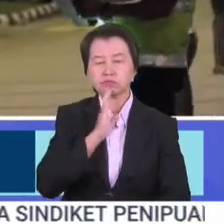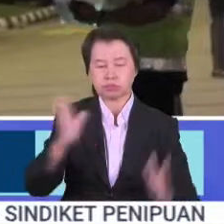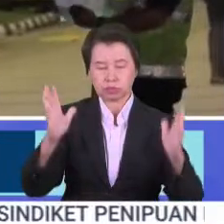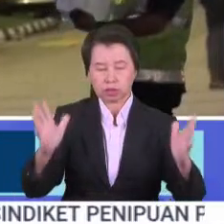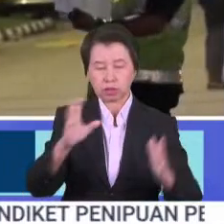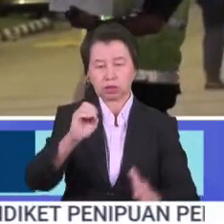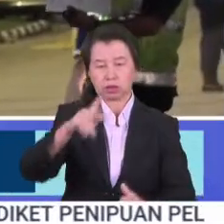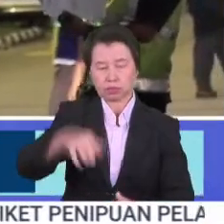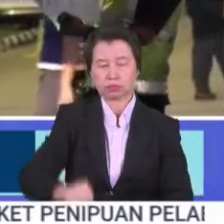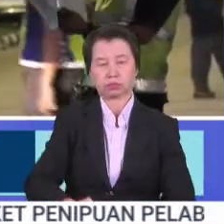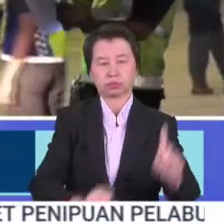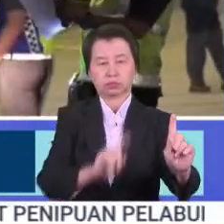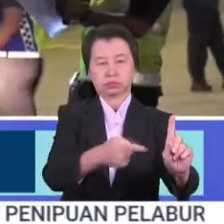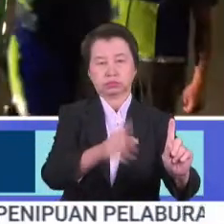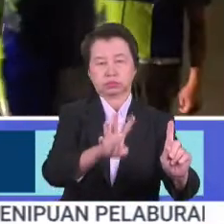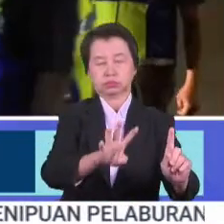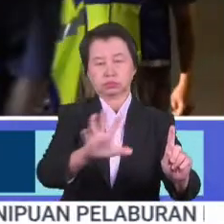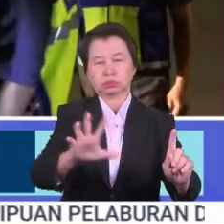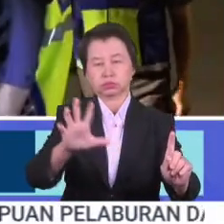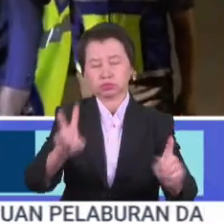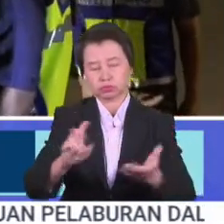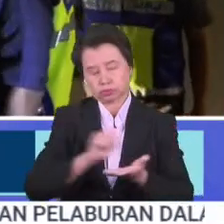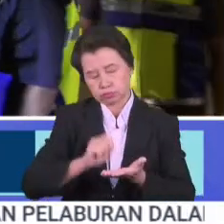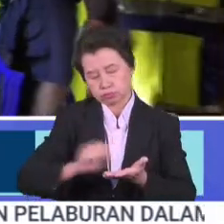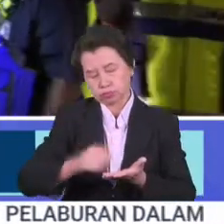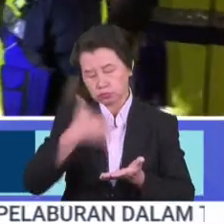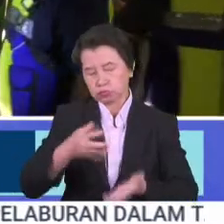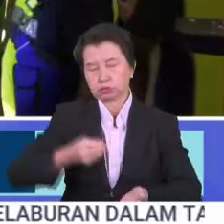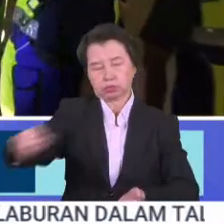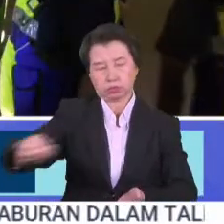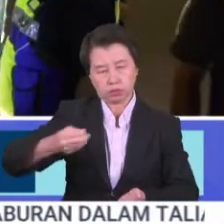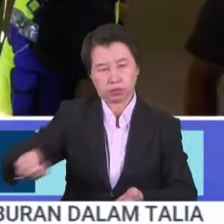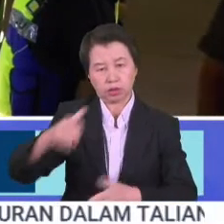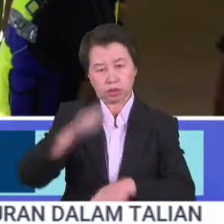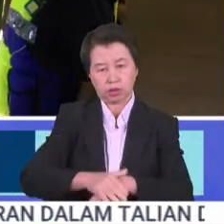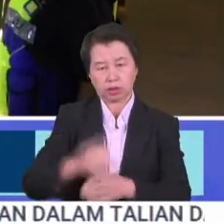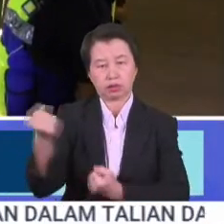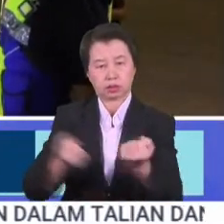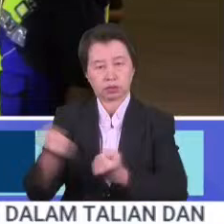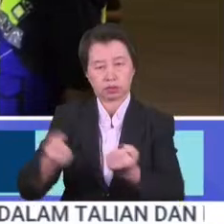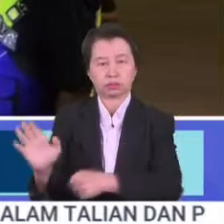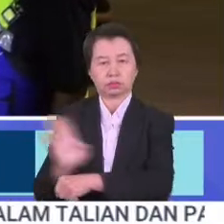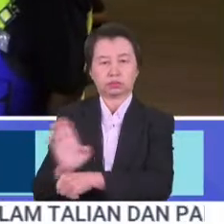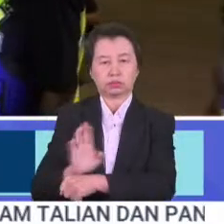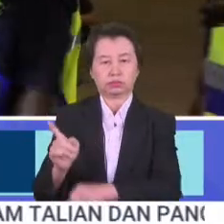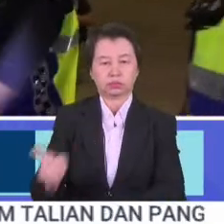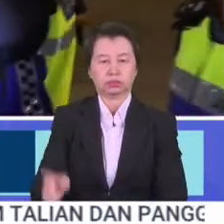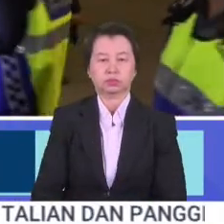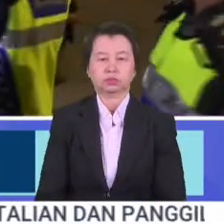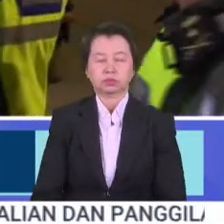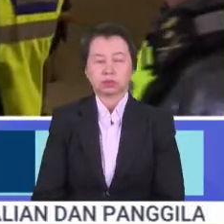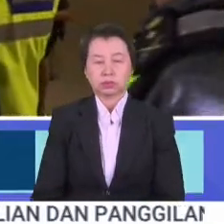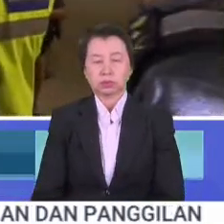dijalankan, 1,457 notis saman telah dikeluarkan ke atas kenderaan perdagangan.